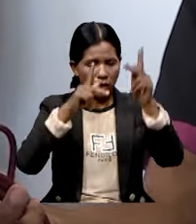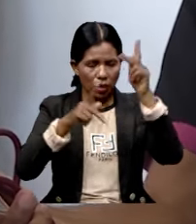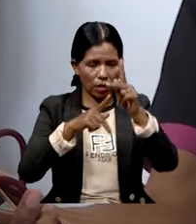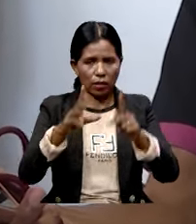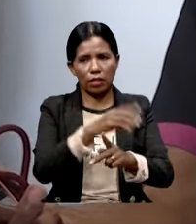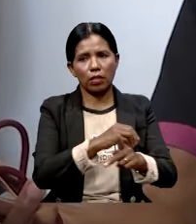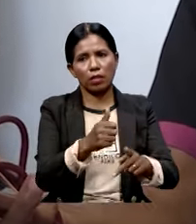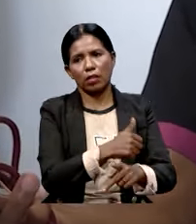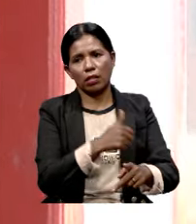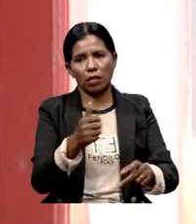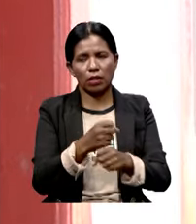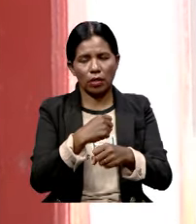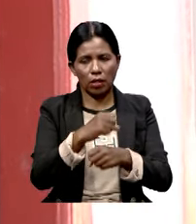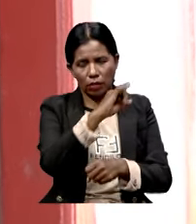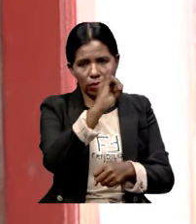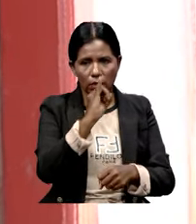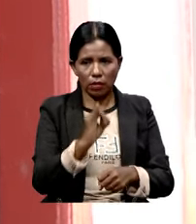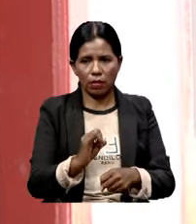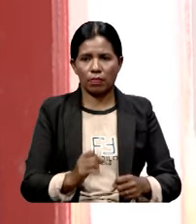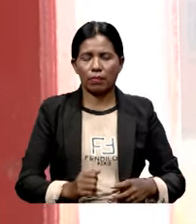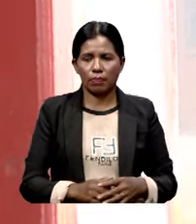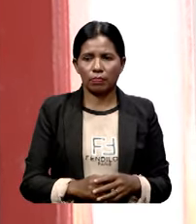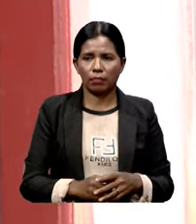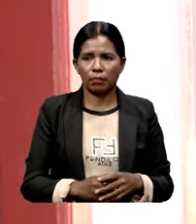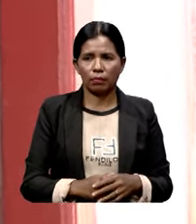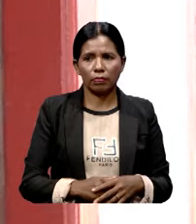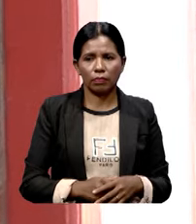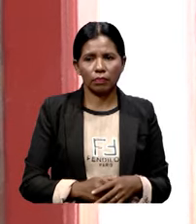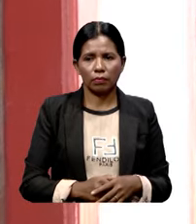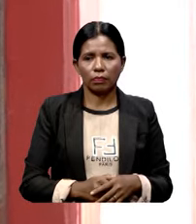parte relevante o de halo investigasau. Lamberto da Silva, Adertus Jiménez, GMN.